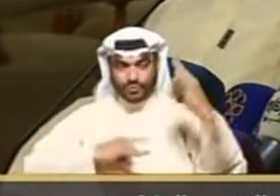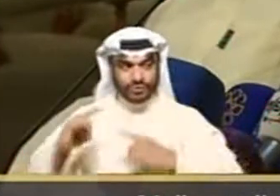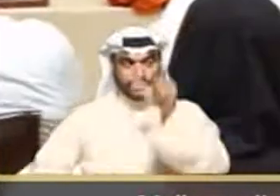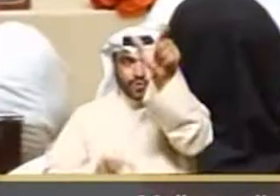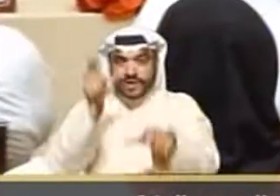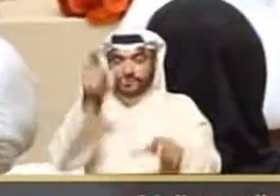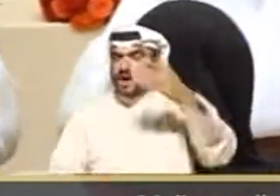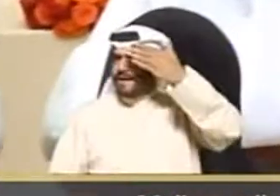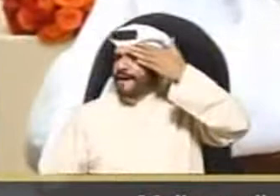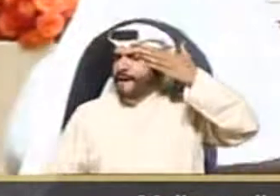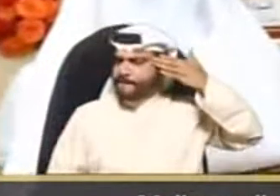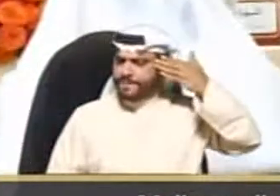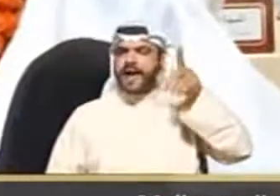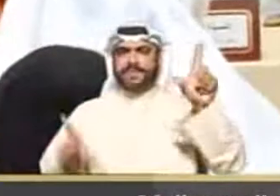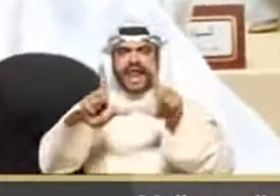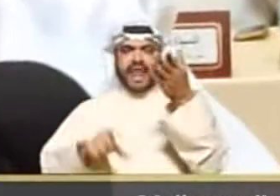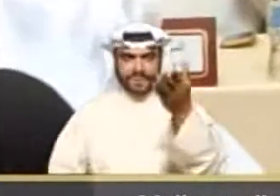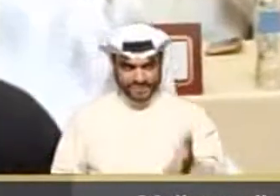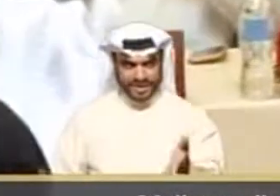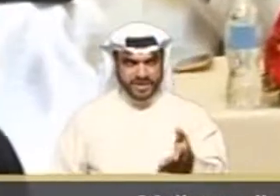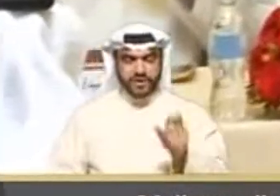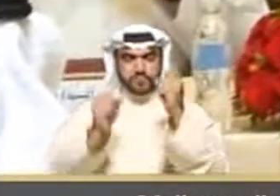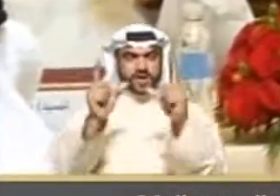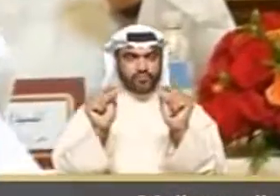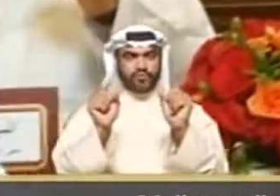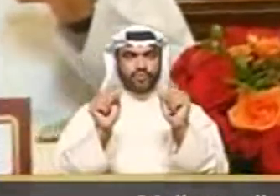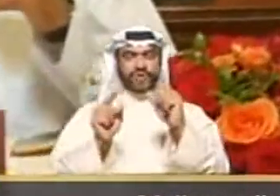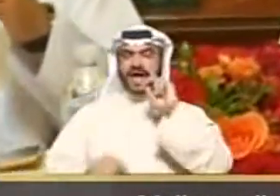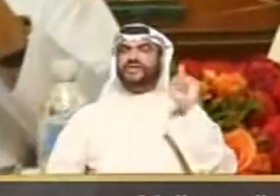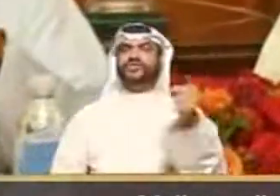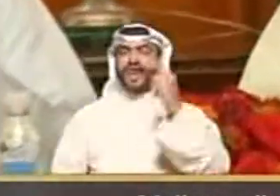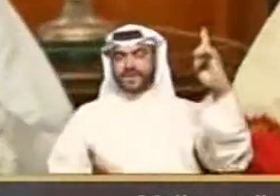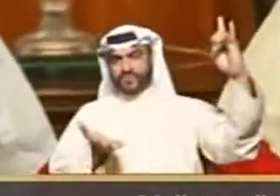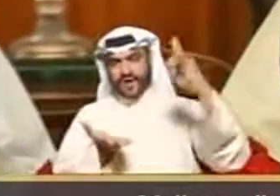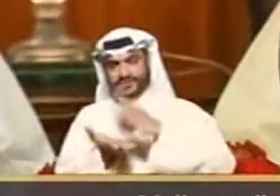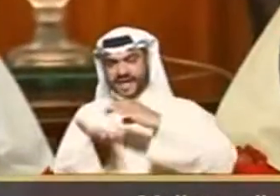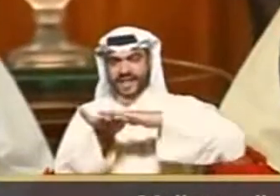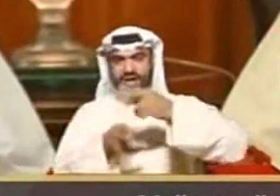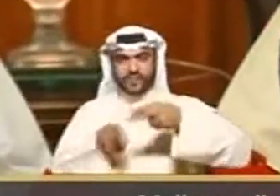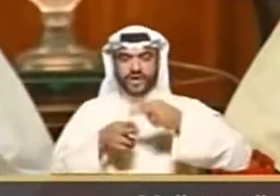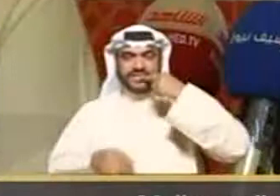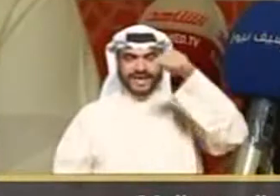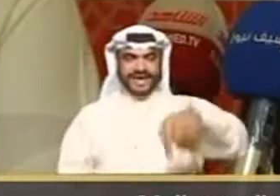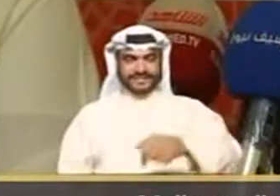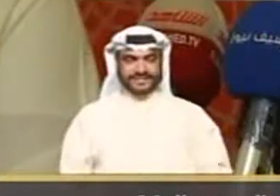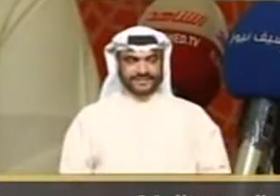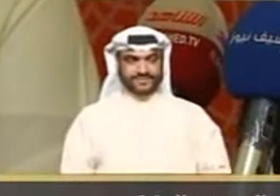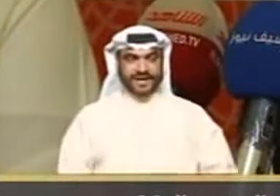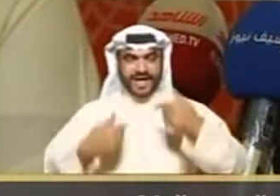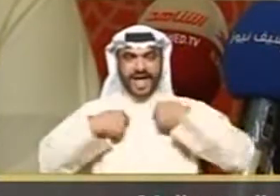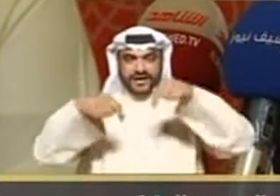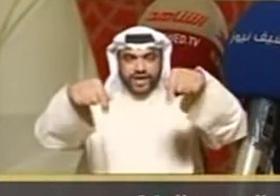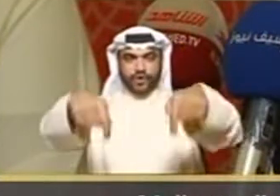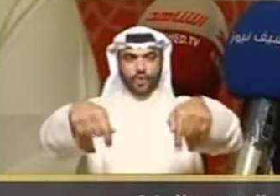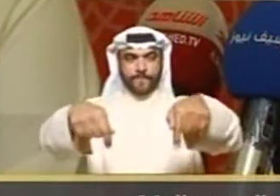في الوطن العربي، وهو الحدث الإعلامي الأبرز الذي تستضيفه الكويت هذا العام. ها نحن